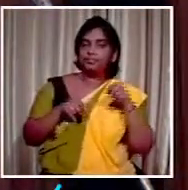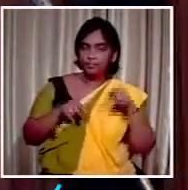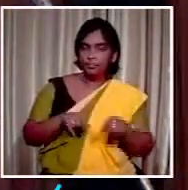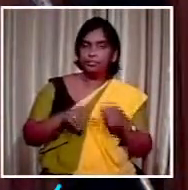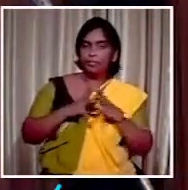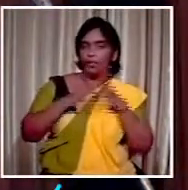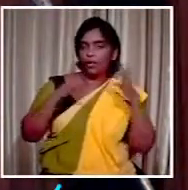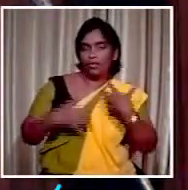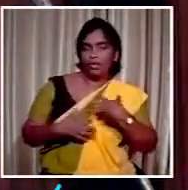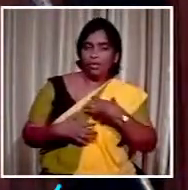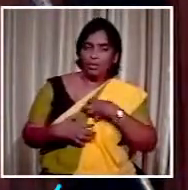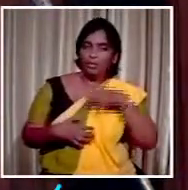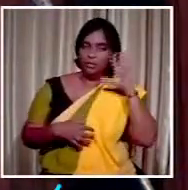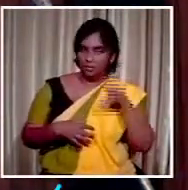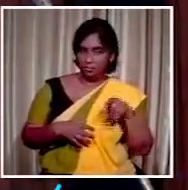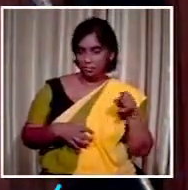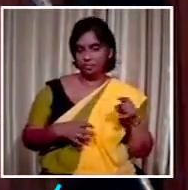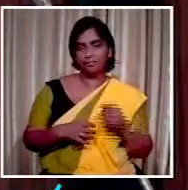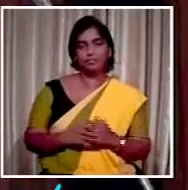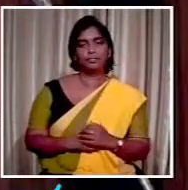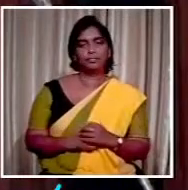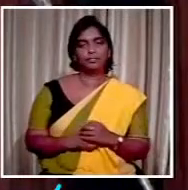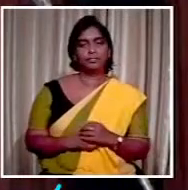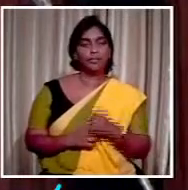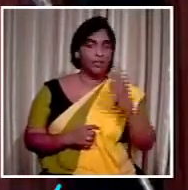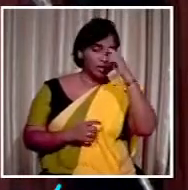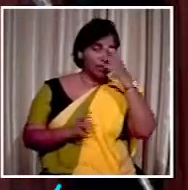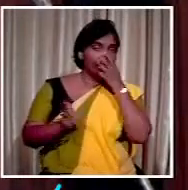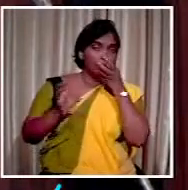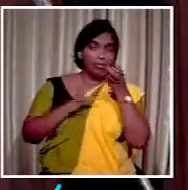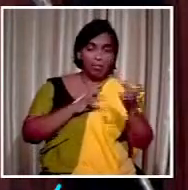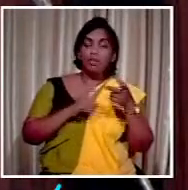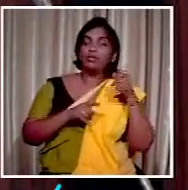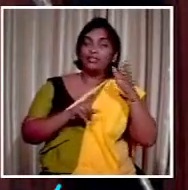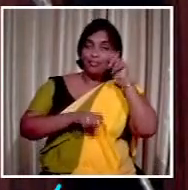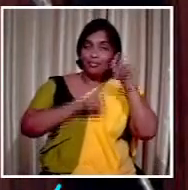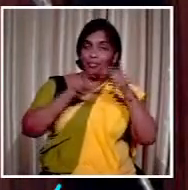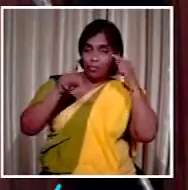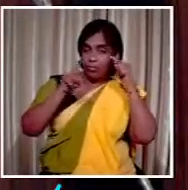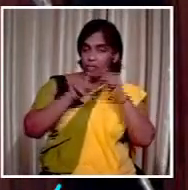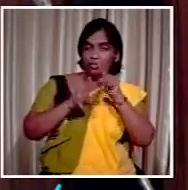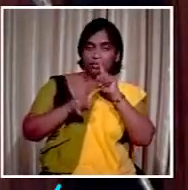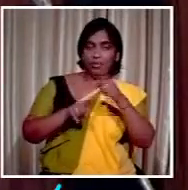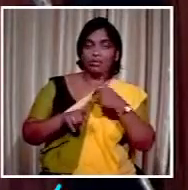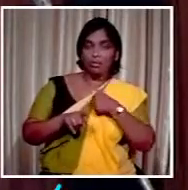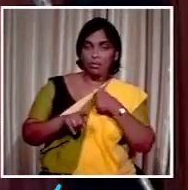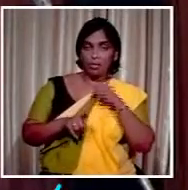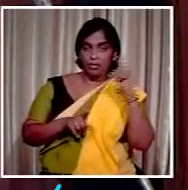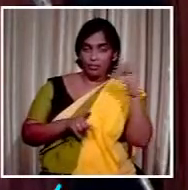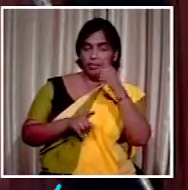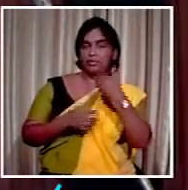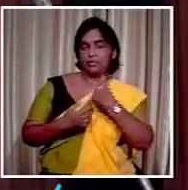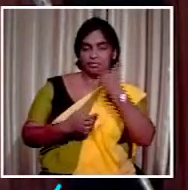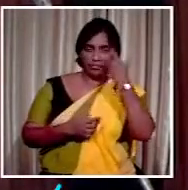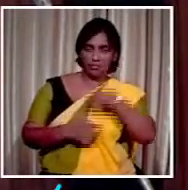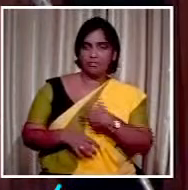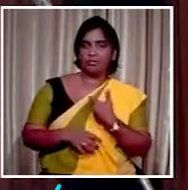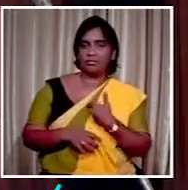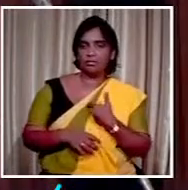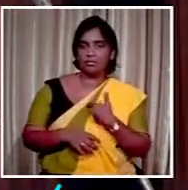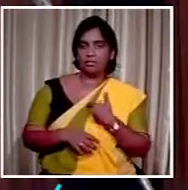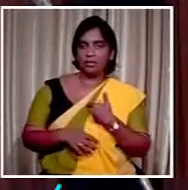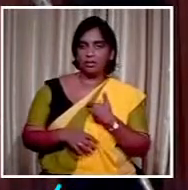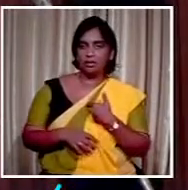balawat vedanawak tiyena. Paasku prahare vinditayo gana katha karana ona mama thamai palamu vinditaya.